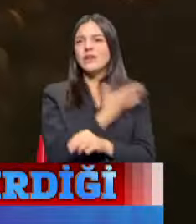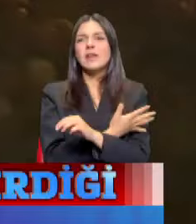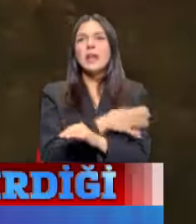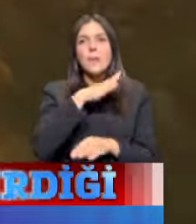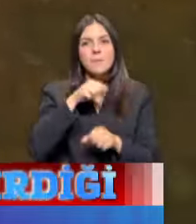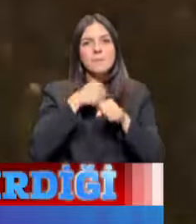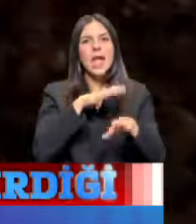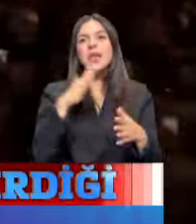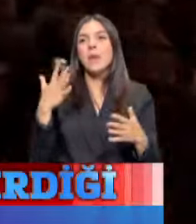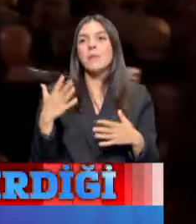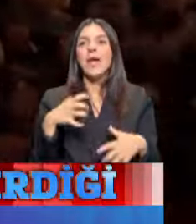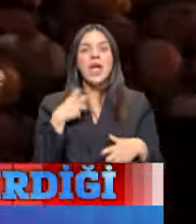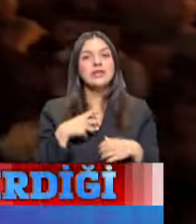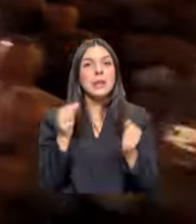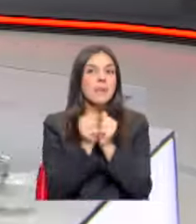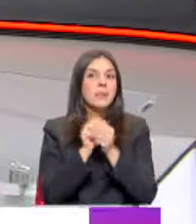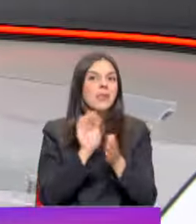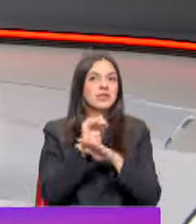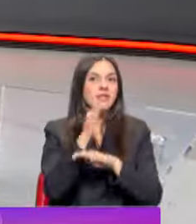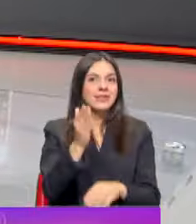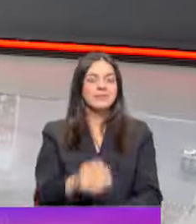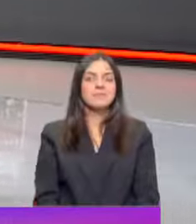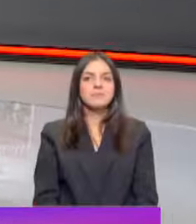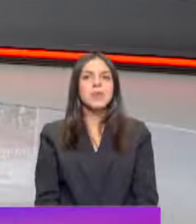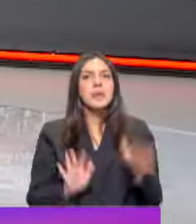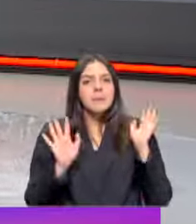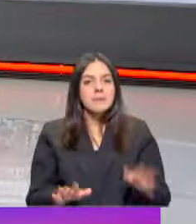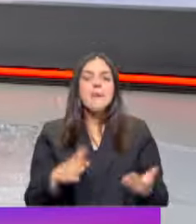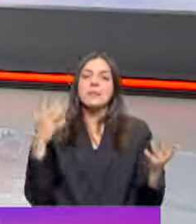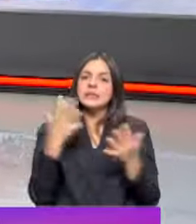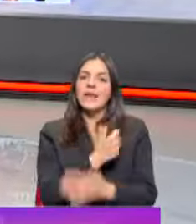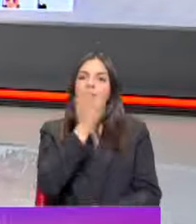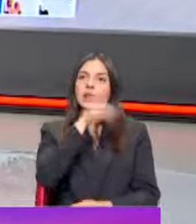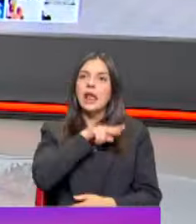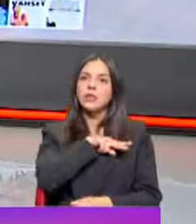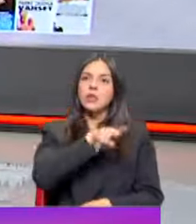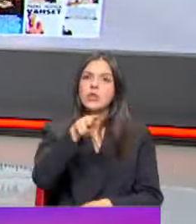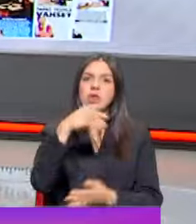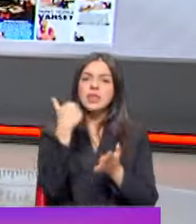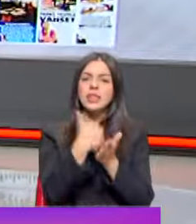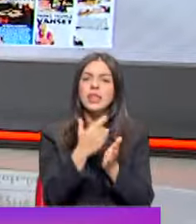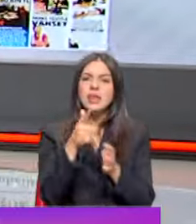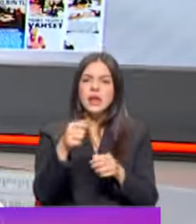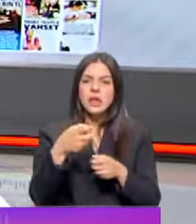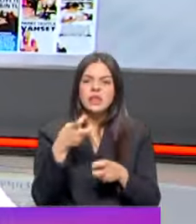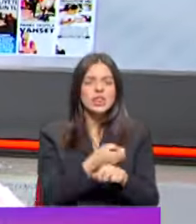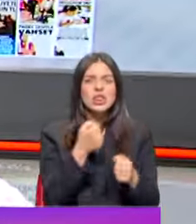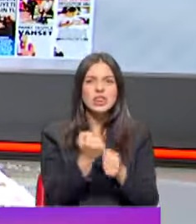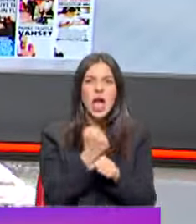coşkusunu hep birlikte yaşadı. Peki zafere giden yolun parke taşları nasıl